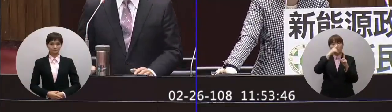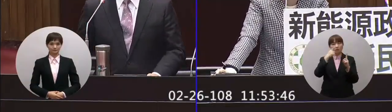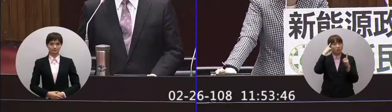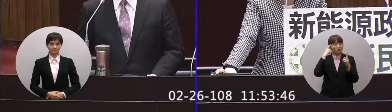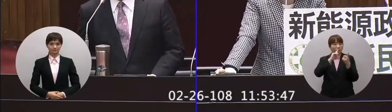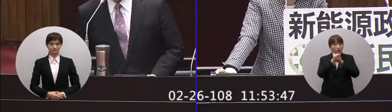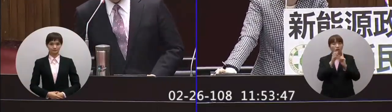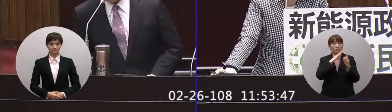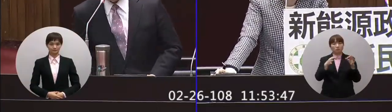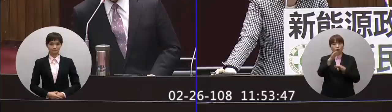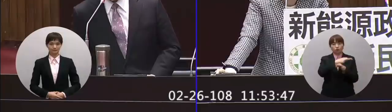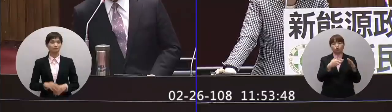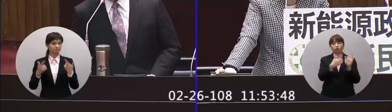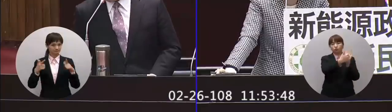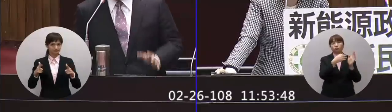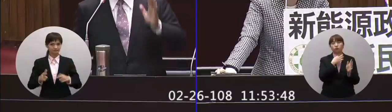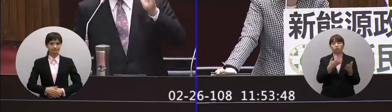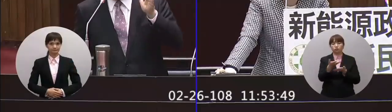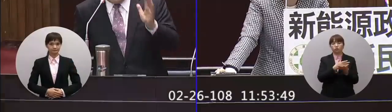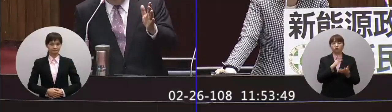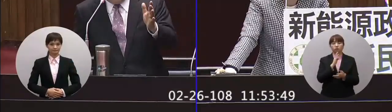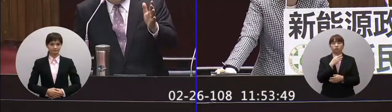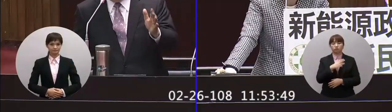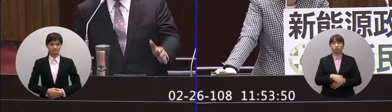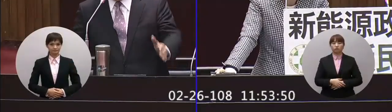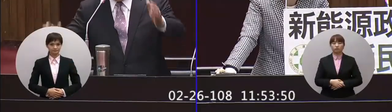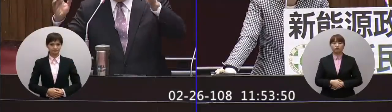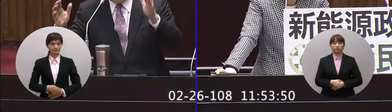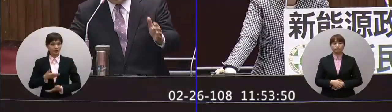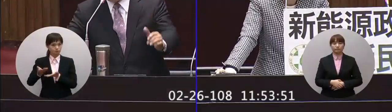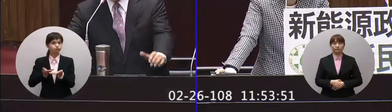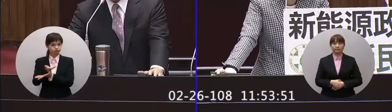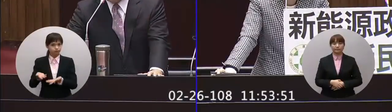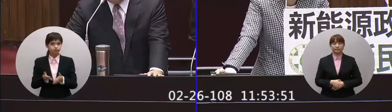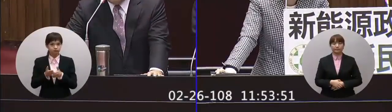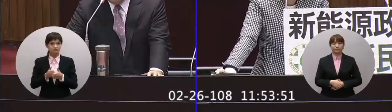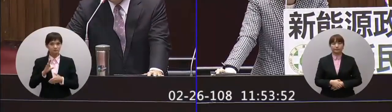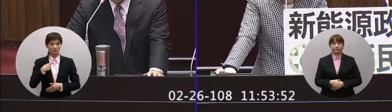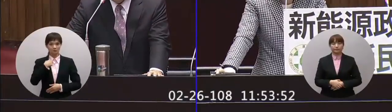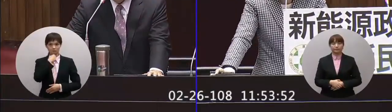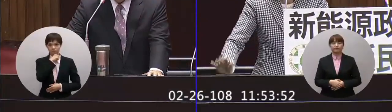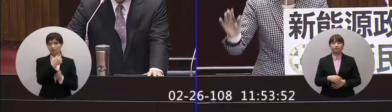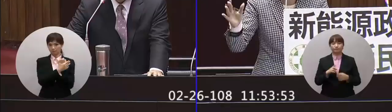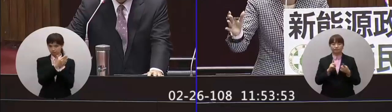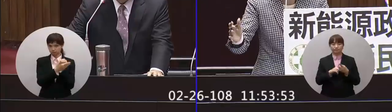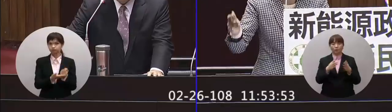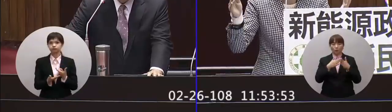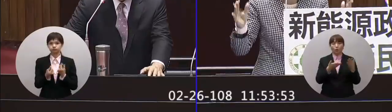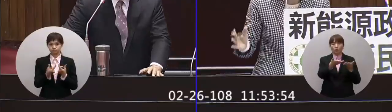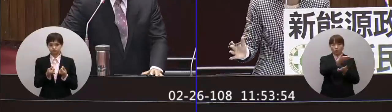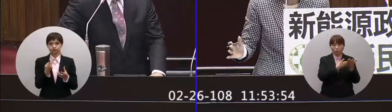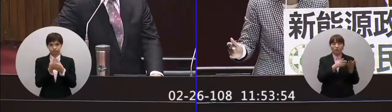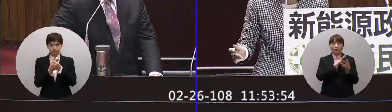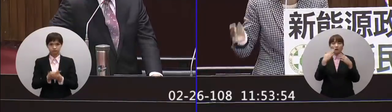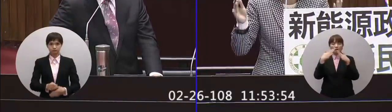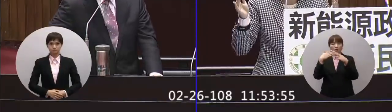要往来好了，不是吗？ 不是，我要往， 对啊，当然不是， 要往来，但我更要保护家园。 对，要往来也